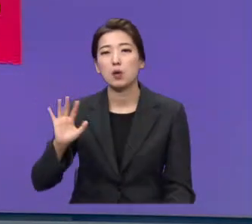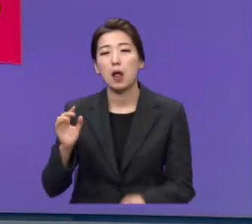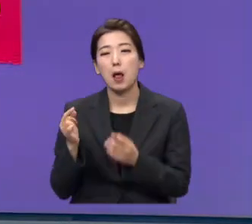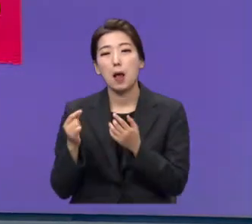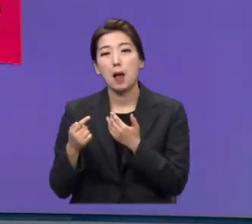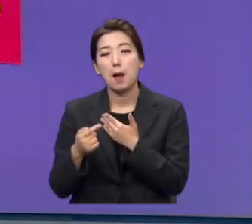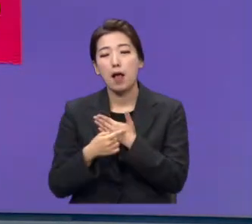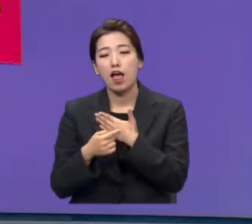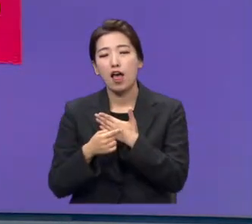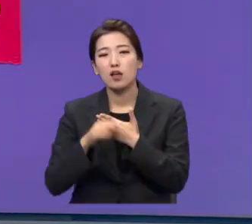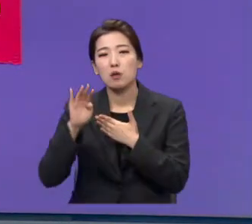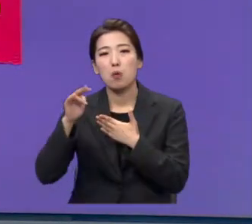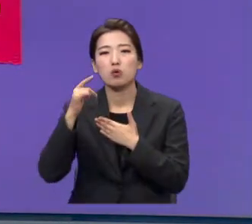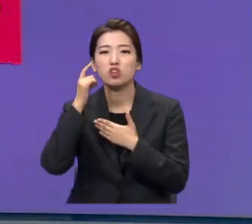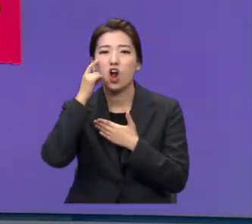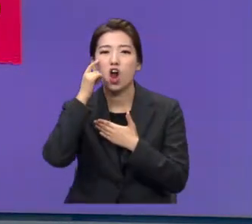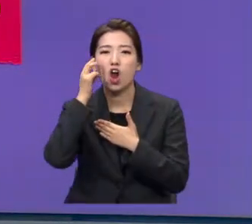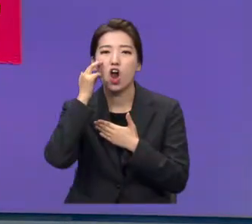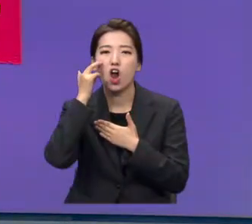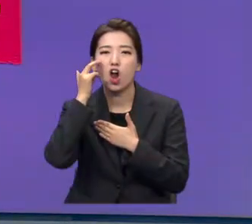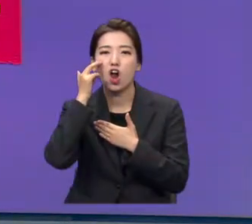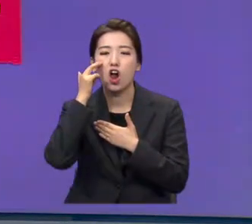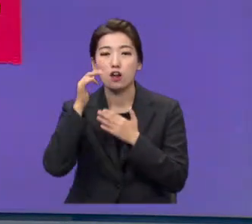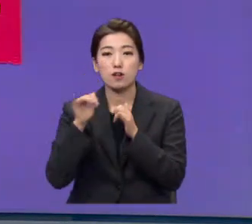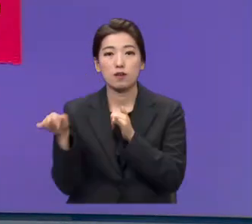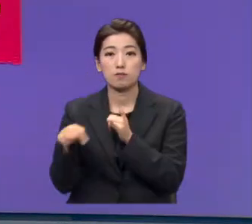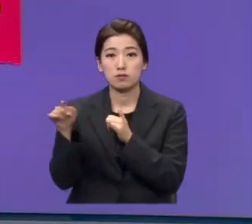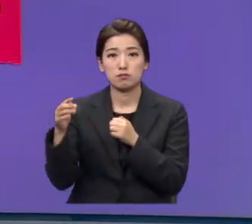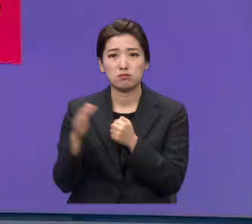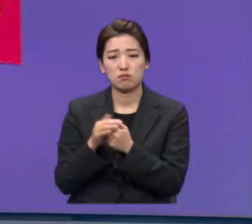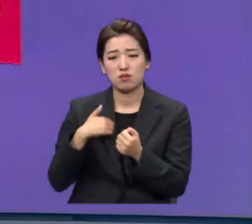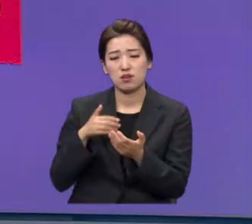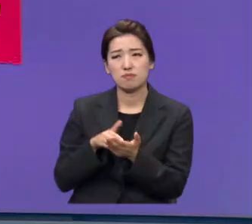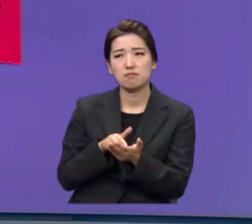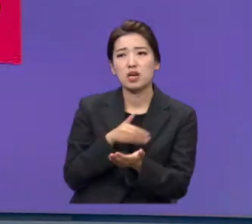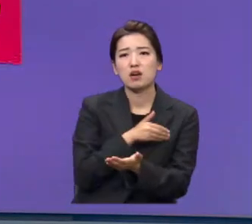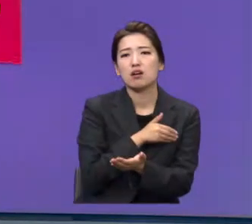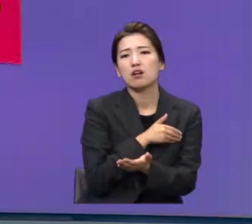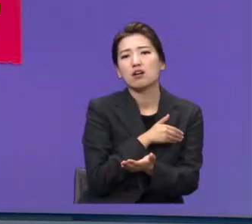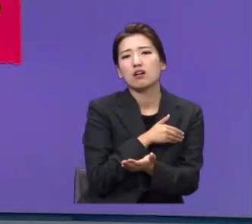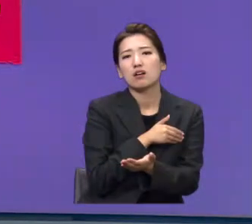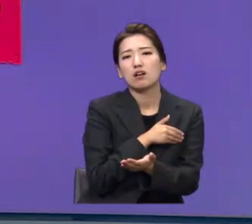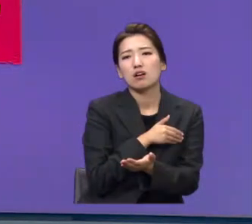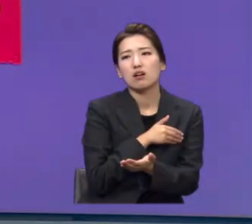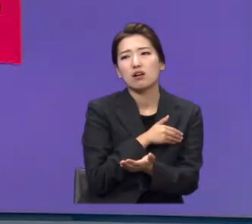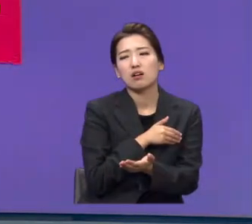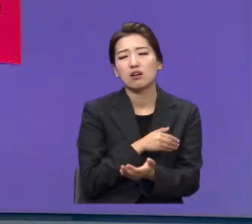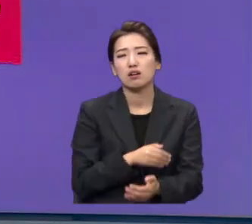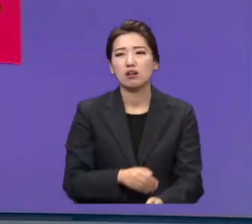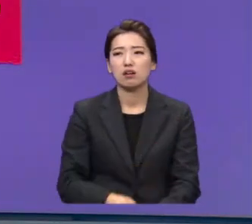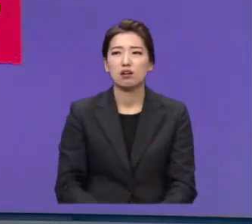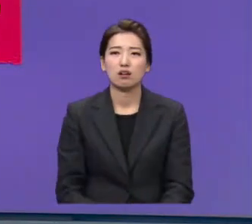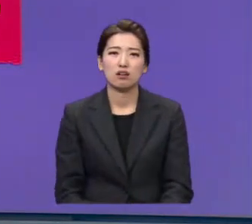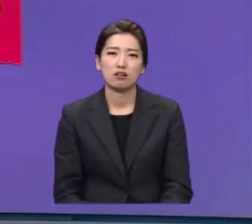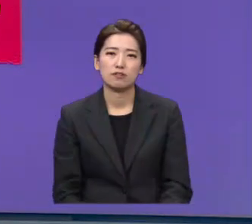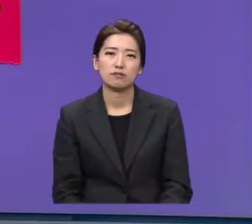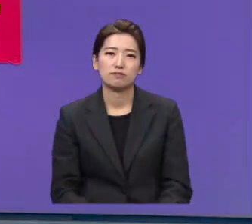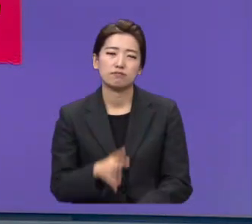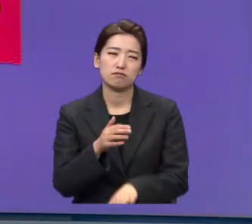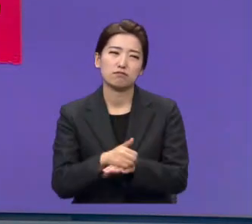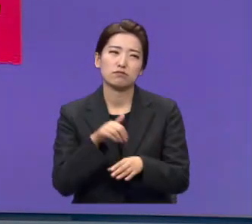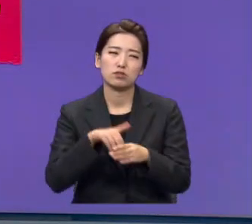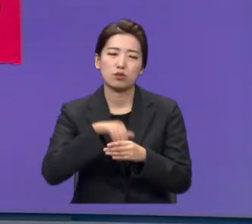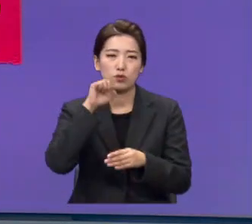보수 가짜 보수라는 거죠 누가 결국은 뭐 배신자 내부 총질을 찾아다니는 이런 표현을 봤을 때 김민수